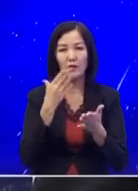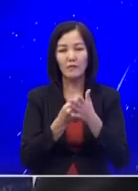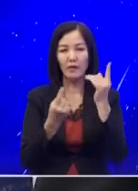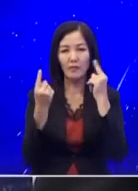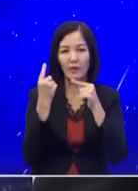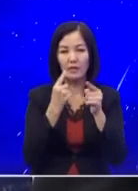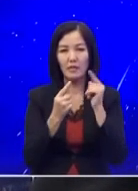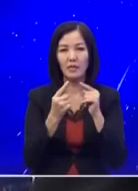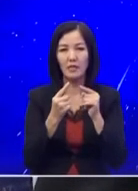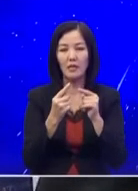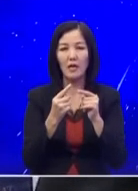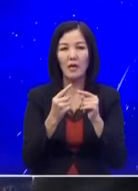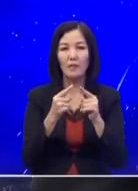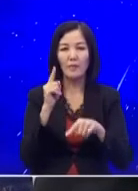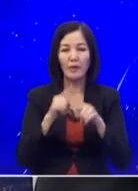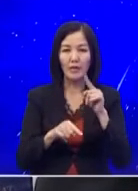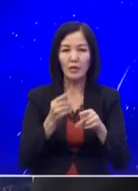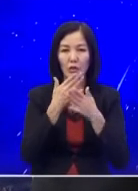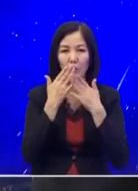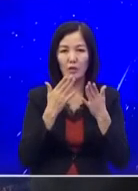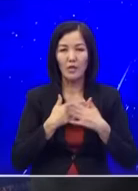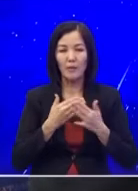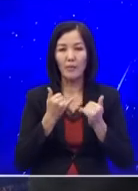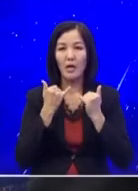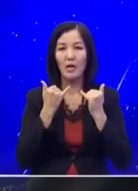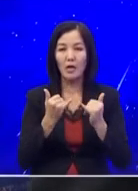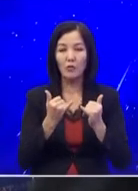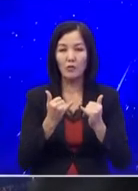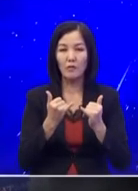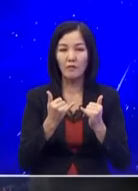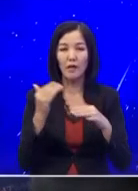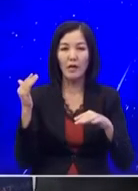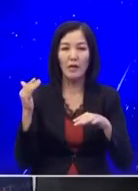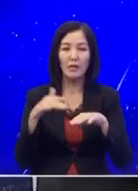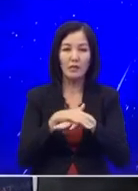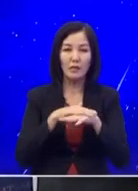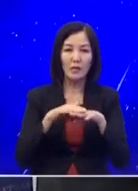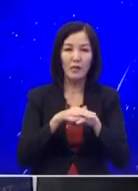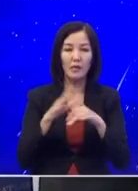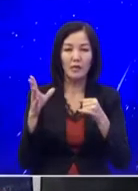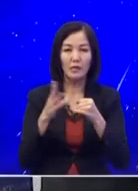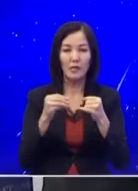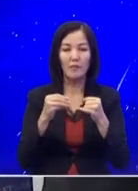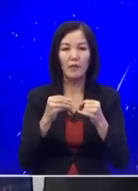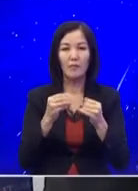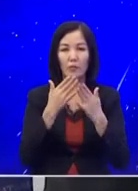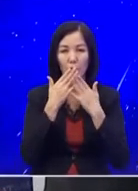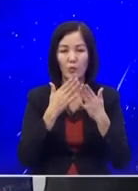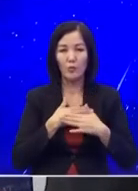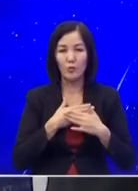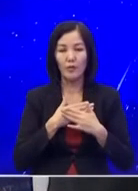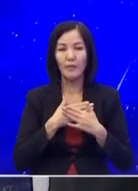воспевает преданность отчизне, благородство и любовь. Оттого они и нашли отклик во многих сердцах. Об этом человеке я